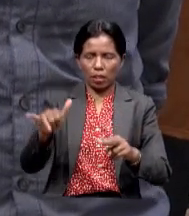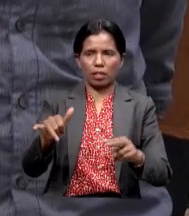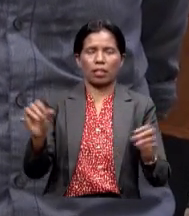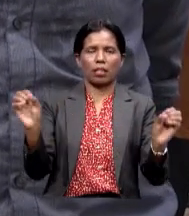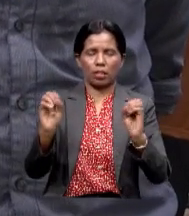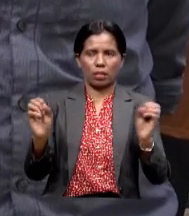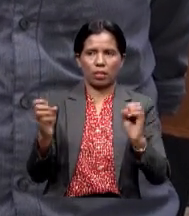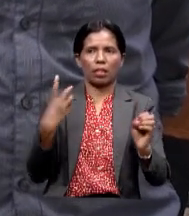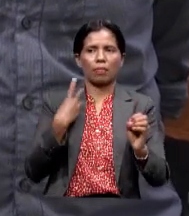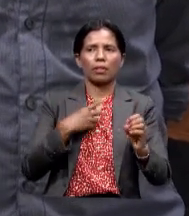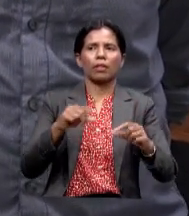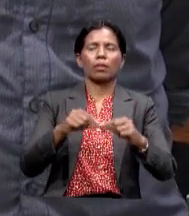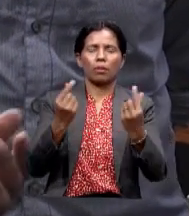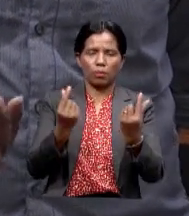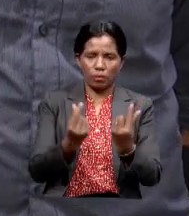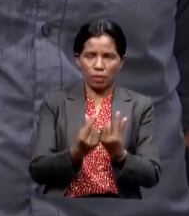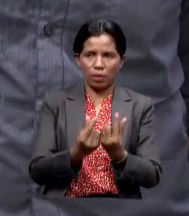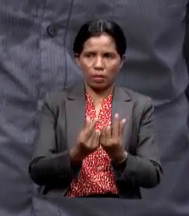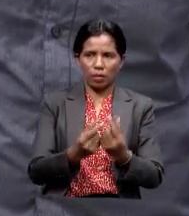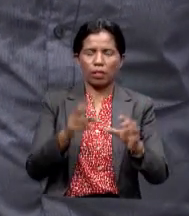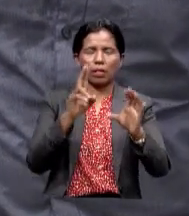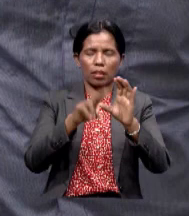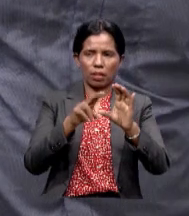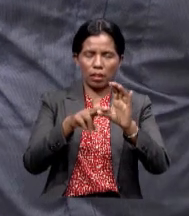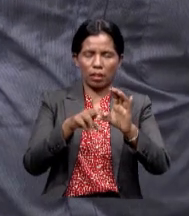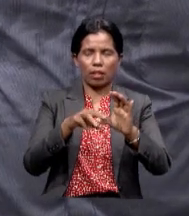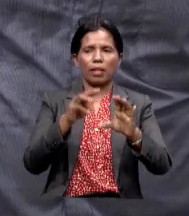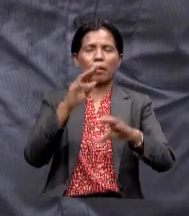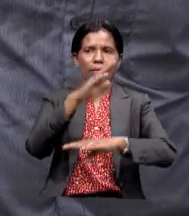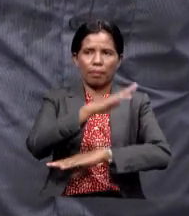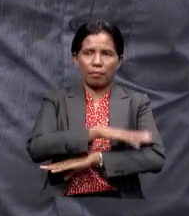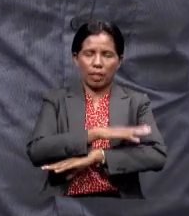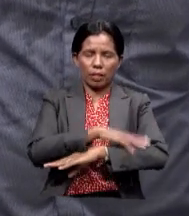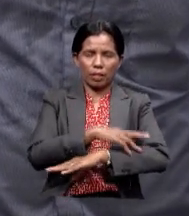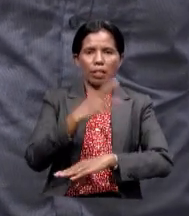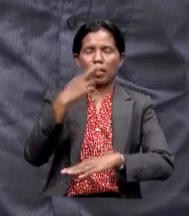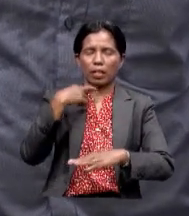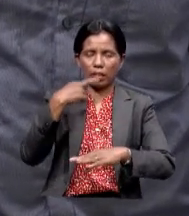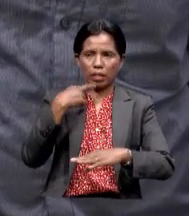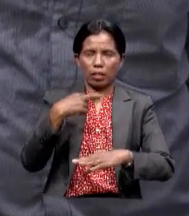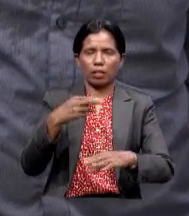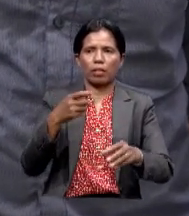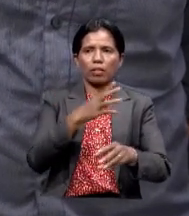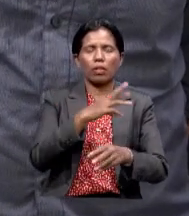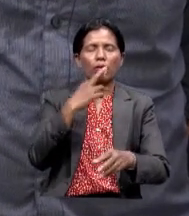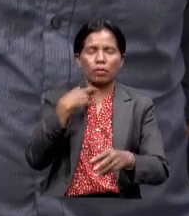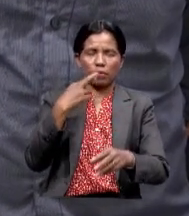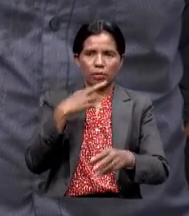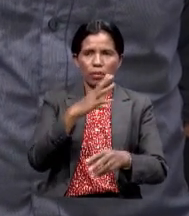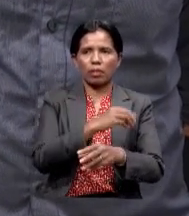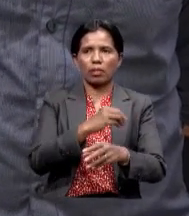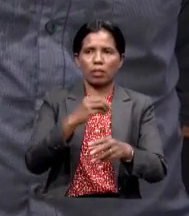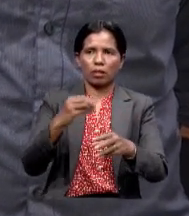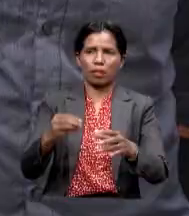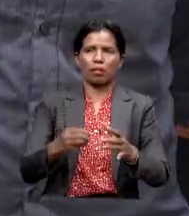fo pakote ida ne san kadera, meza, rice cooker, buli chok, fos, ho rek